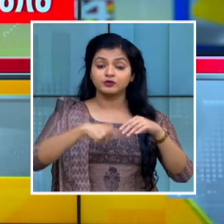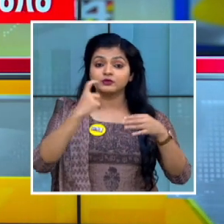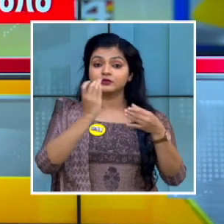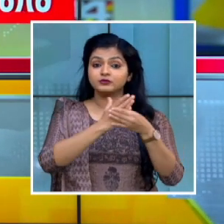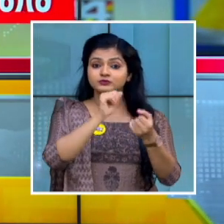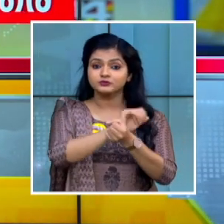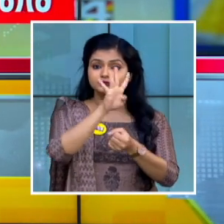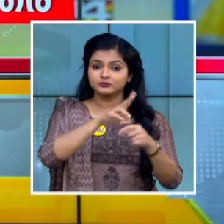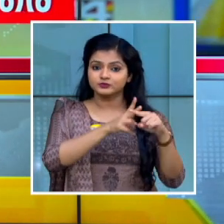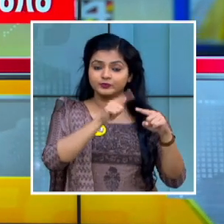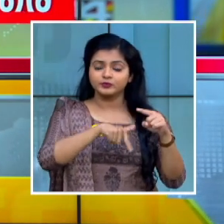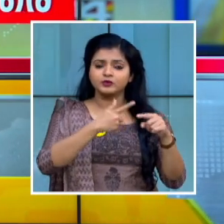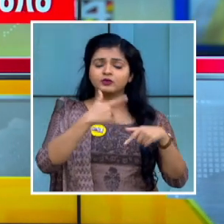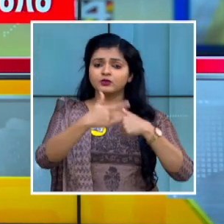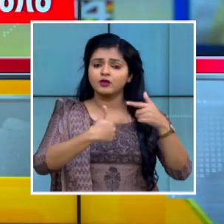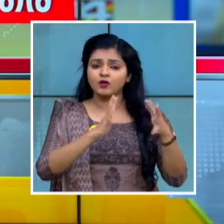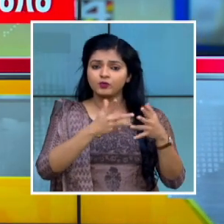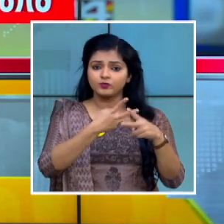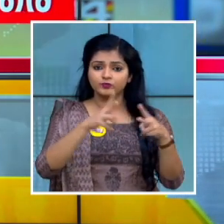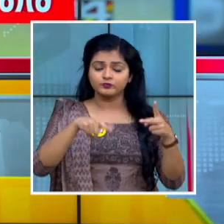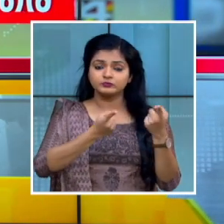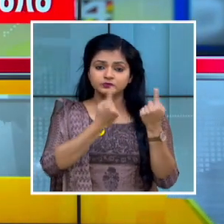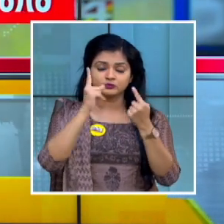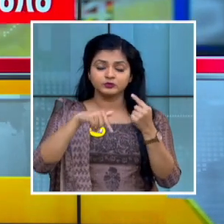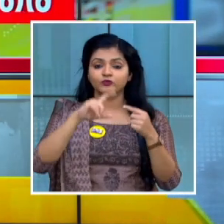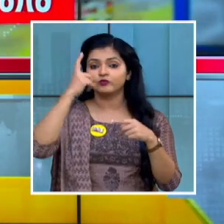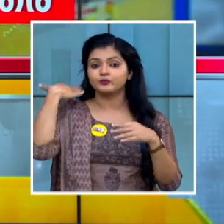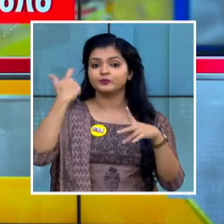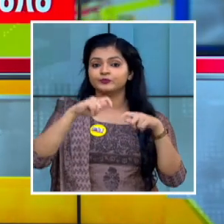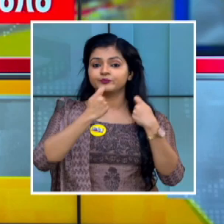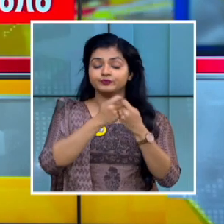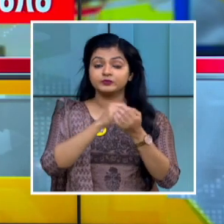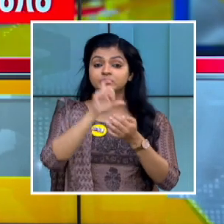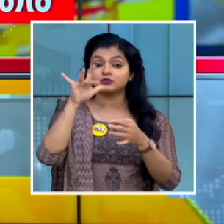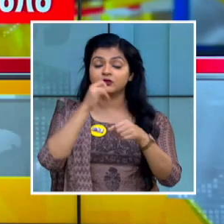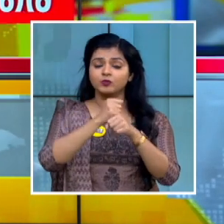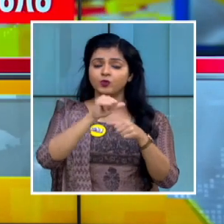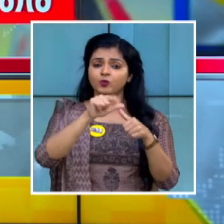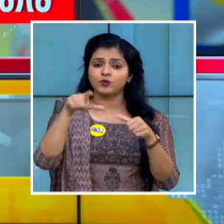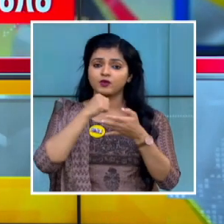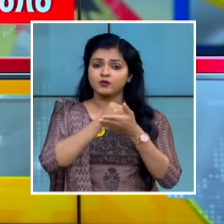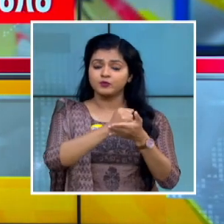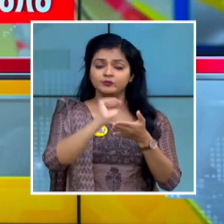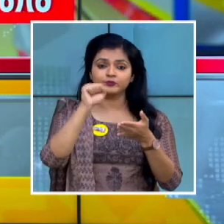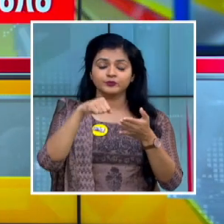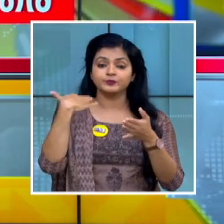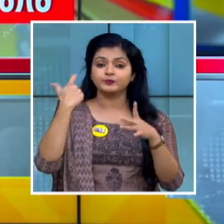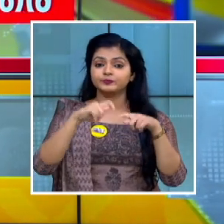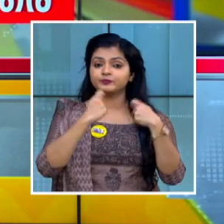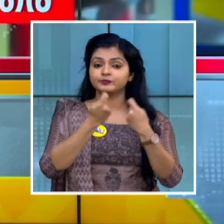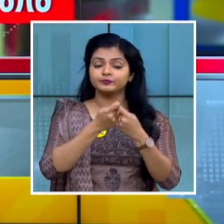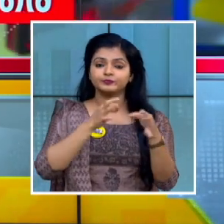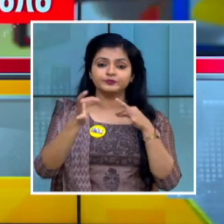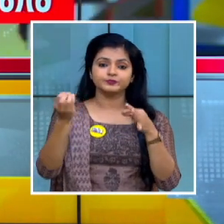വികാസങ്ങൾ സൂക്ഷ്മമായി നിരീക്ഷിക്കുന്നുവെന്ന് വിദേശകാര്യ മന്ത്രാലയം. കേന്ദ്ര സർക്കാർ ഇക്കാര്യത്തിൽ സാധ്യമായ എല്ലാ സഹായവും നൽകുന്നുണ്ടെന്നും മന്ത്രാലയം വ്യക്തമാക്കി.